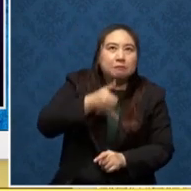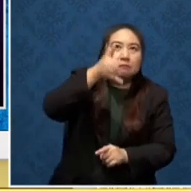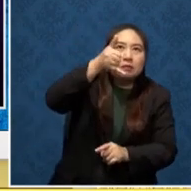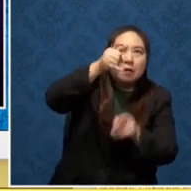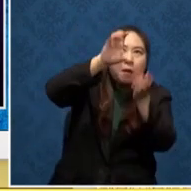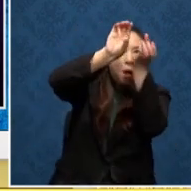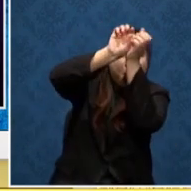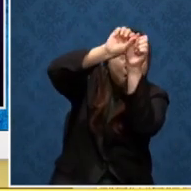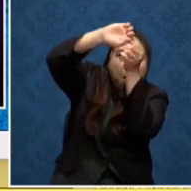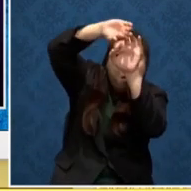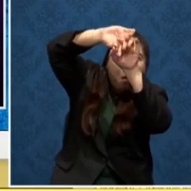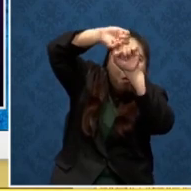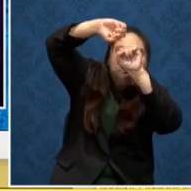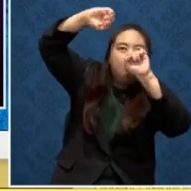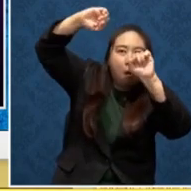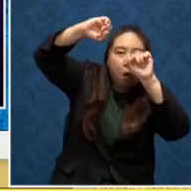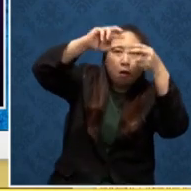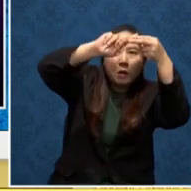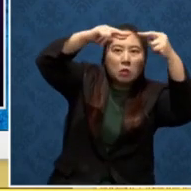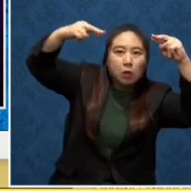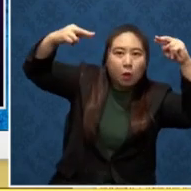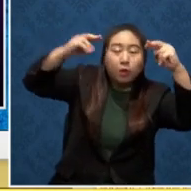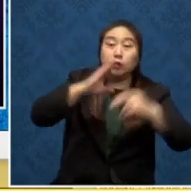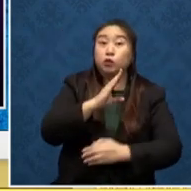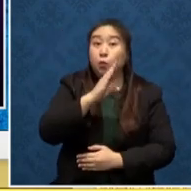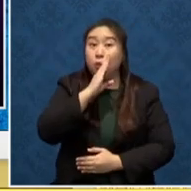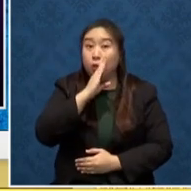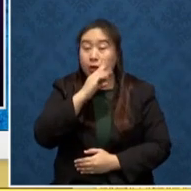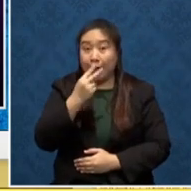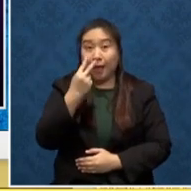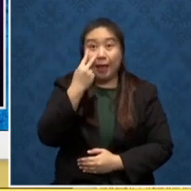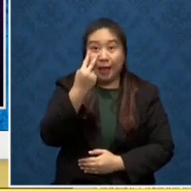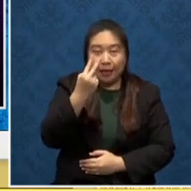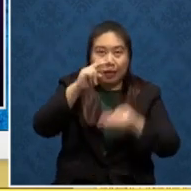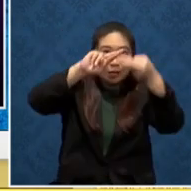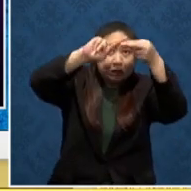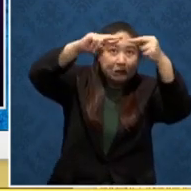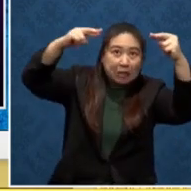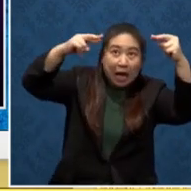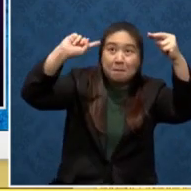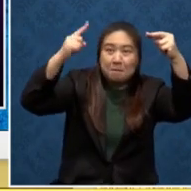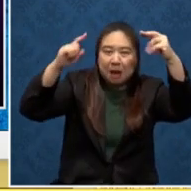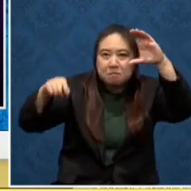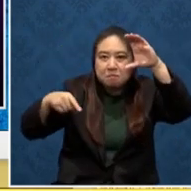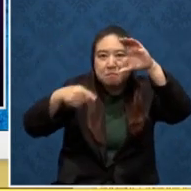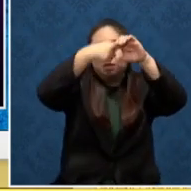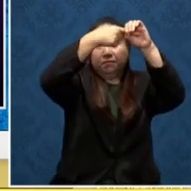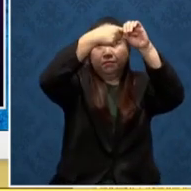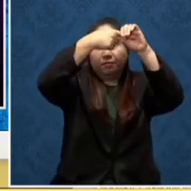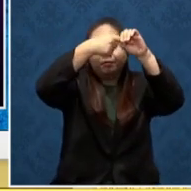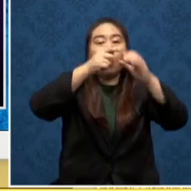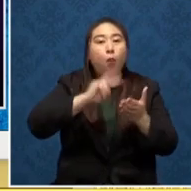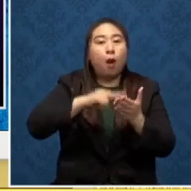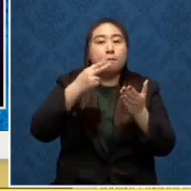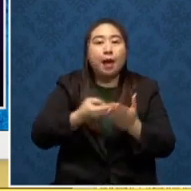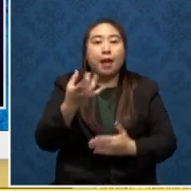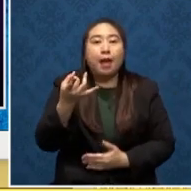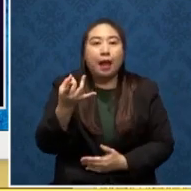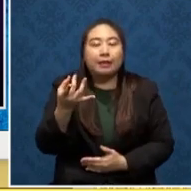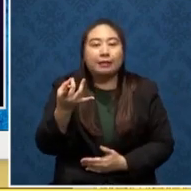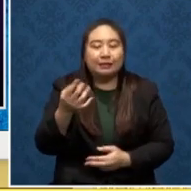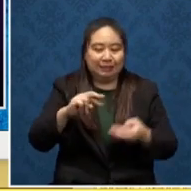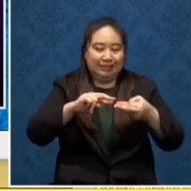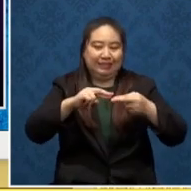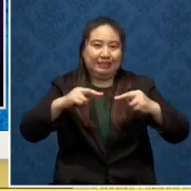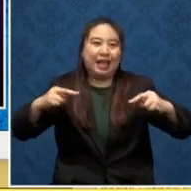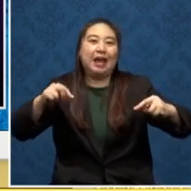ไปเปิดท่อรหรอไปร้อยสัยขนมาถาได็นสัยที่มาร้อยทหังนะครัความń mitผมก็คือเป็นสัยที่